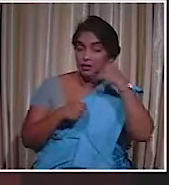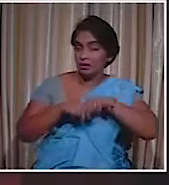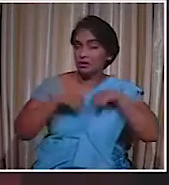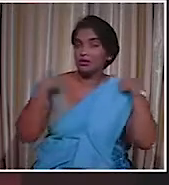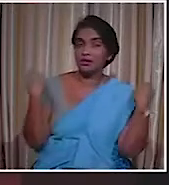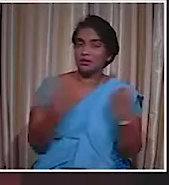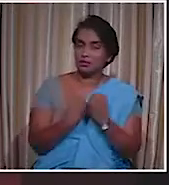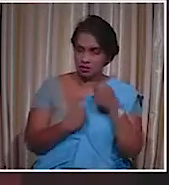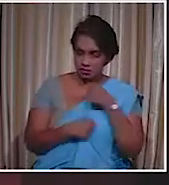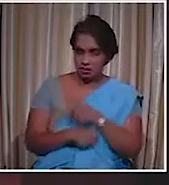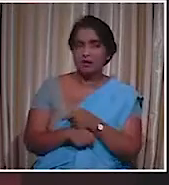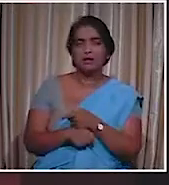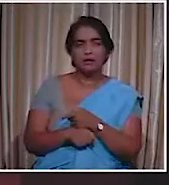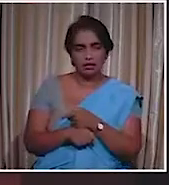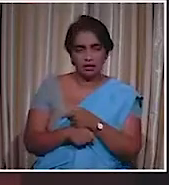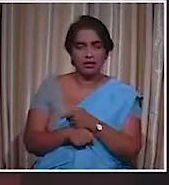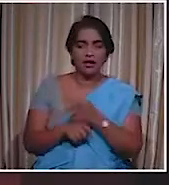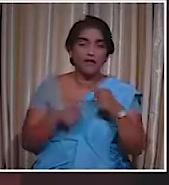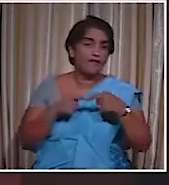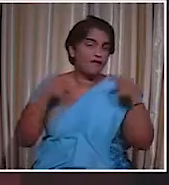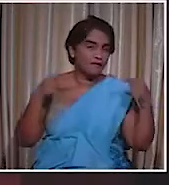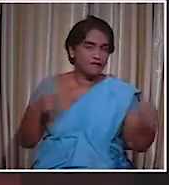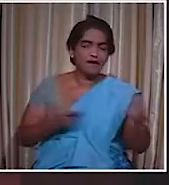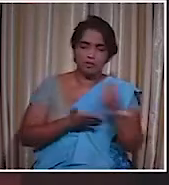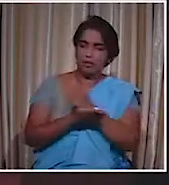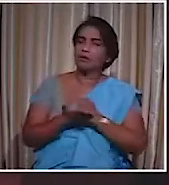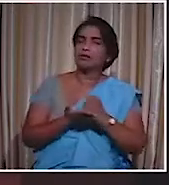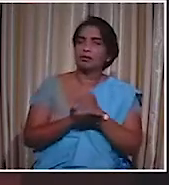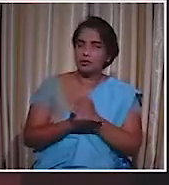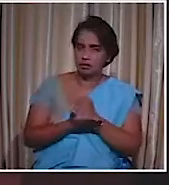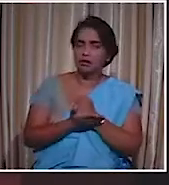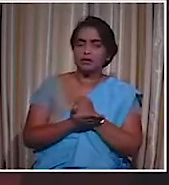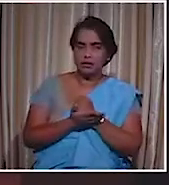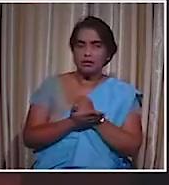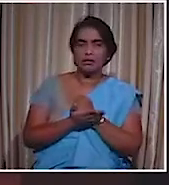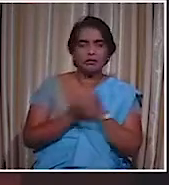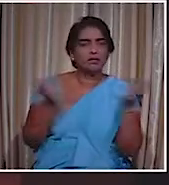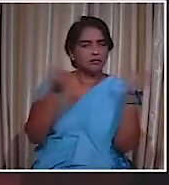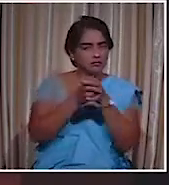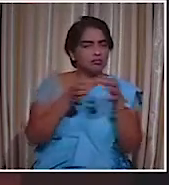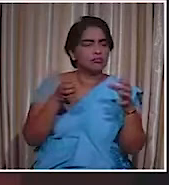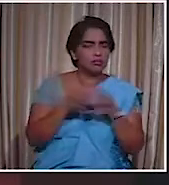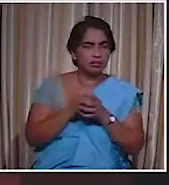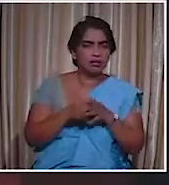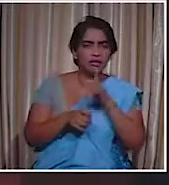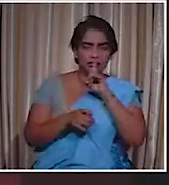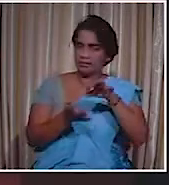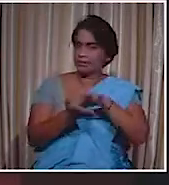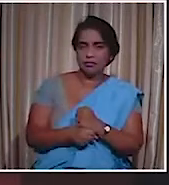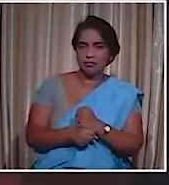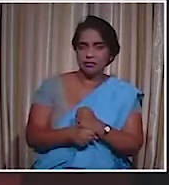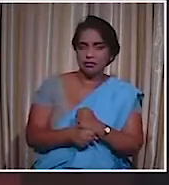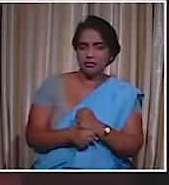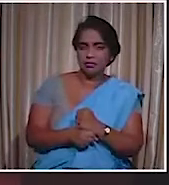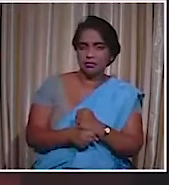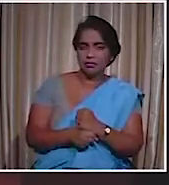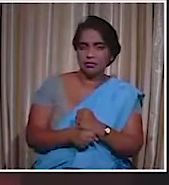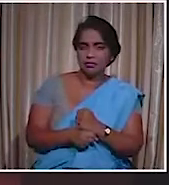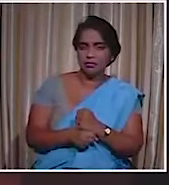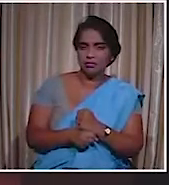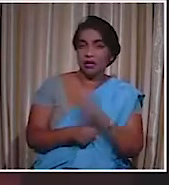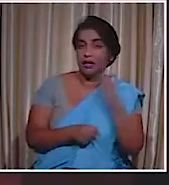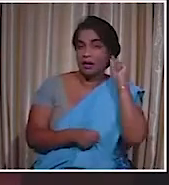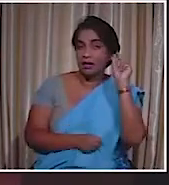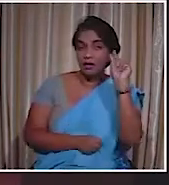ජන සම්දානයත් විපක්ෂයේ සියලුම ප්‍රගතිශීලී කණ්ඩායම් තීන්දුව කරගෙන තිබෙනවා